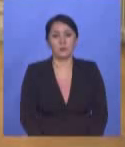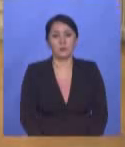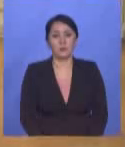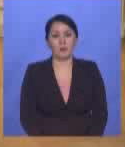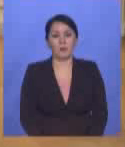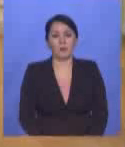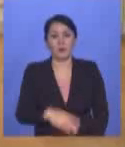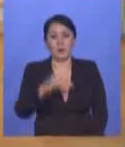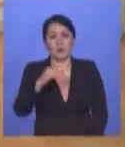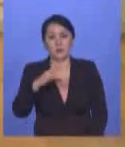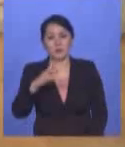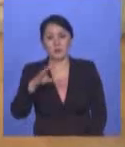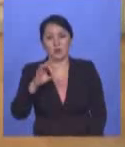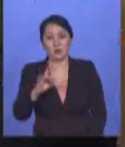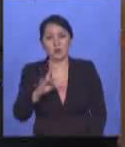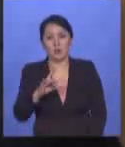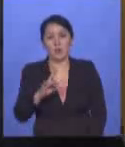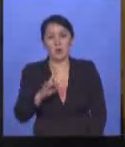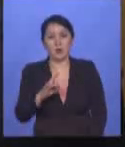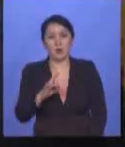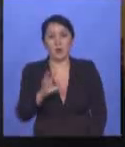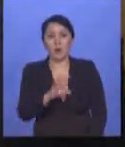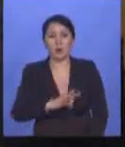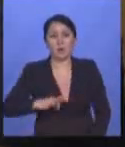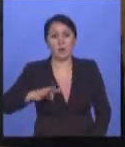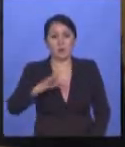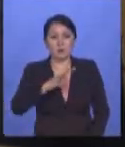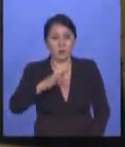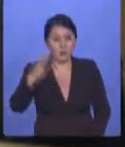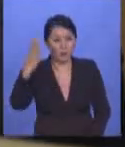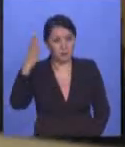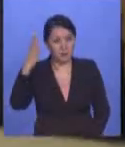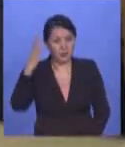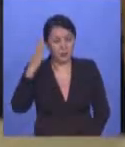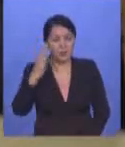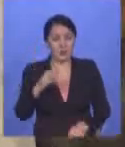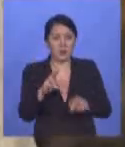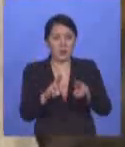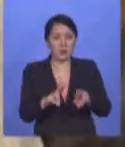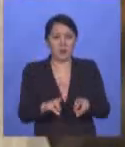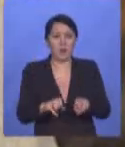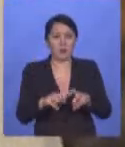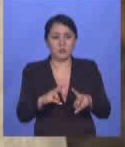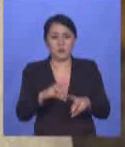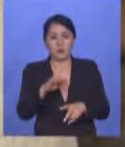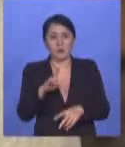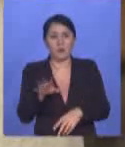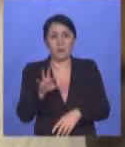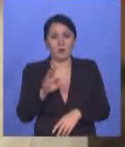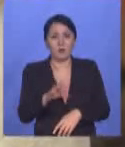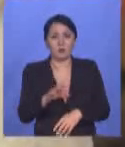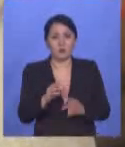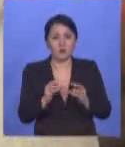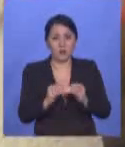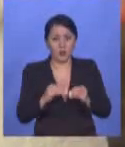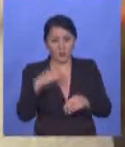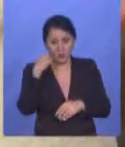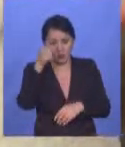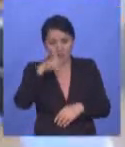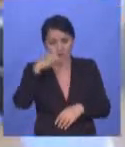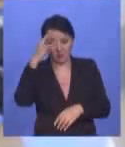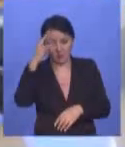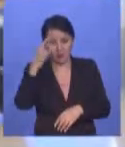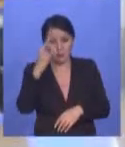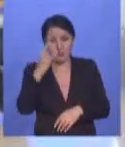Жанар Абелева, Әбу Досмұхамбетов атында облыстық дарынды балаларға мамандандырылған гимназия интернатында 10 жылдан бері қазақ тілі